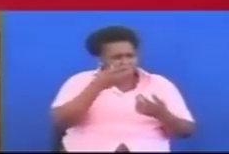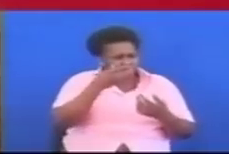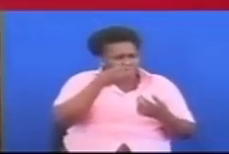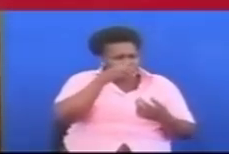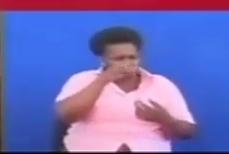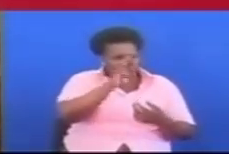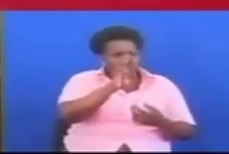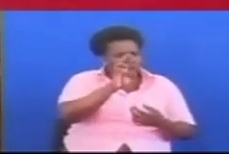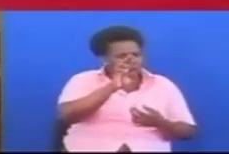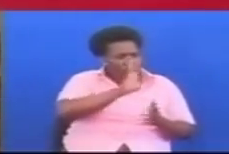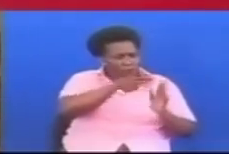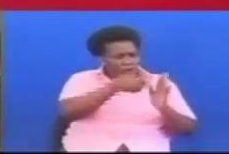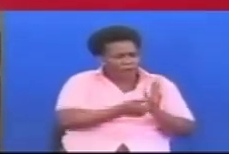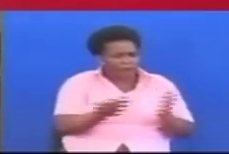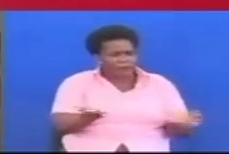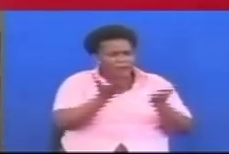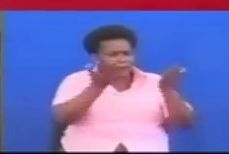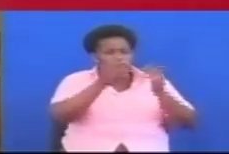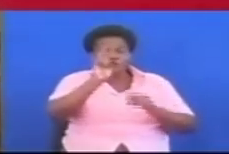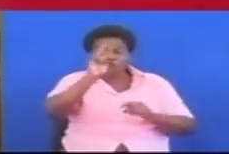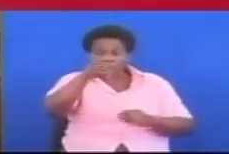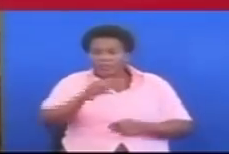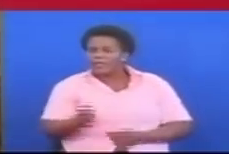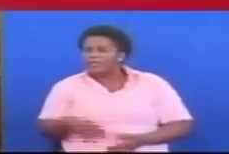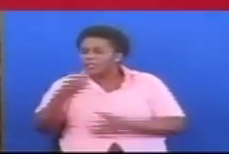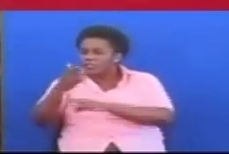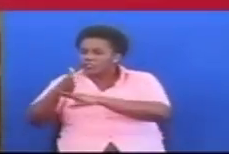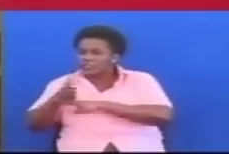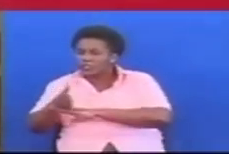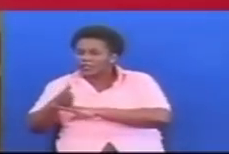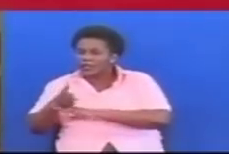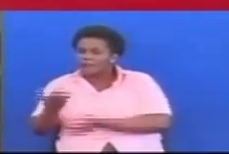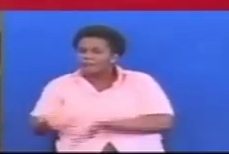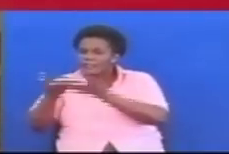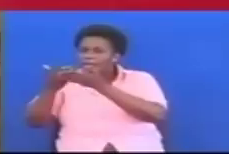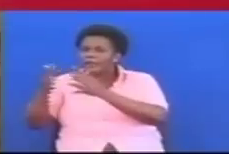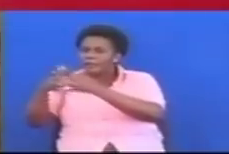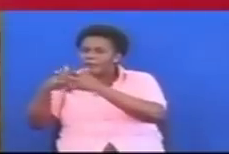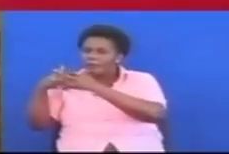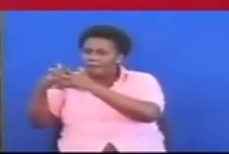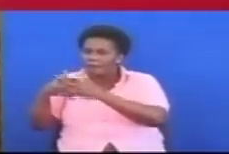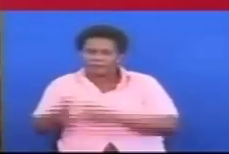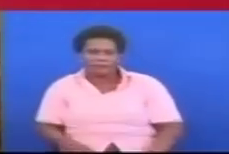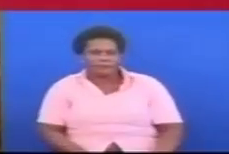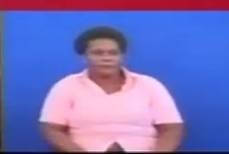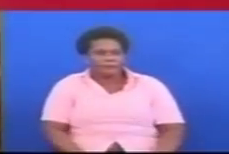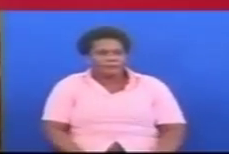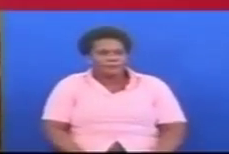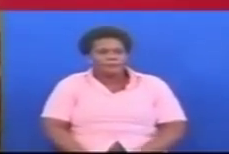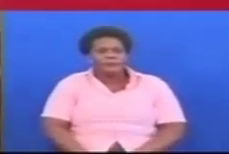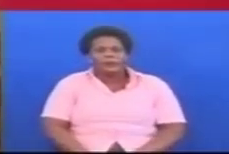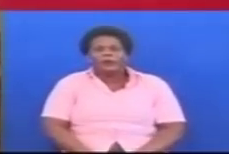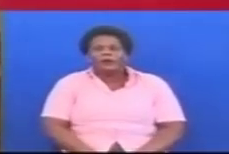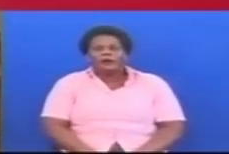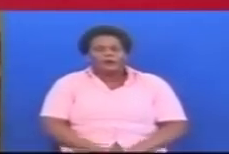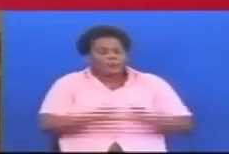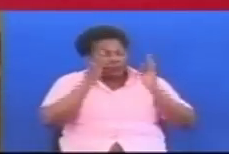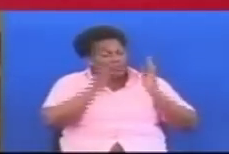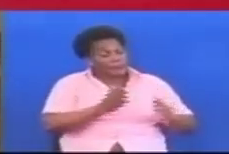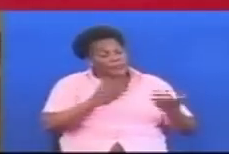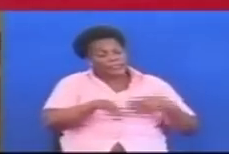ya Maendeleo ya Umoja wa Mataifa na Shirika la Misaada la Marekani. Mheshimiwa Mwenyekiti, vile vile ninashukuru